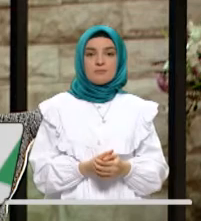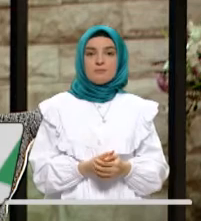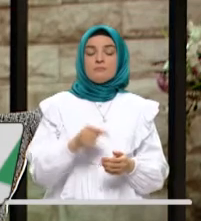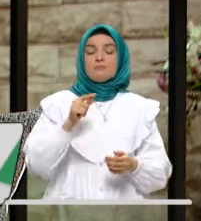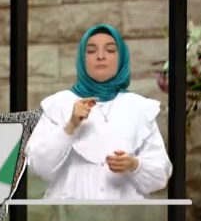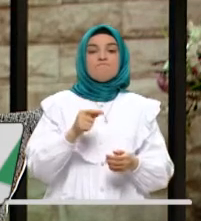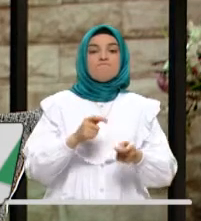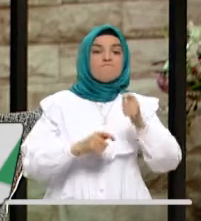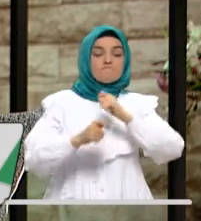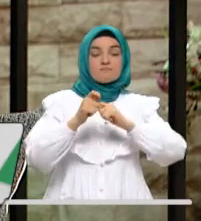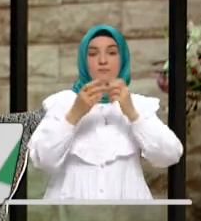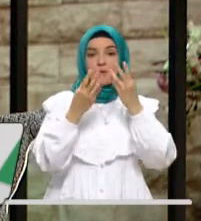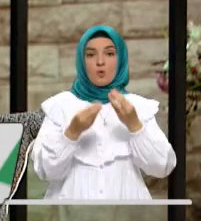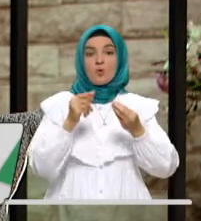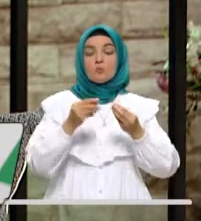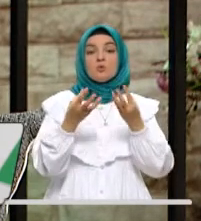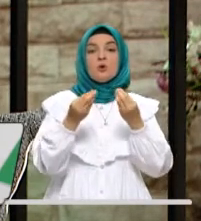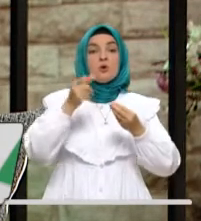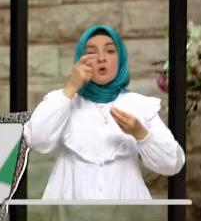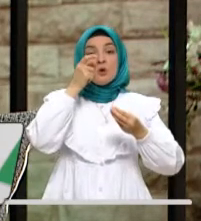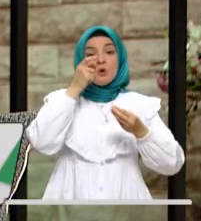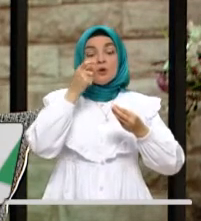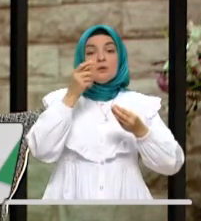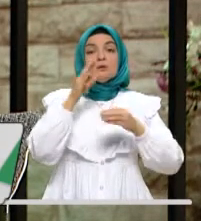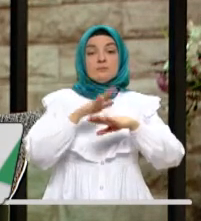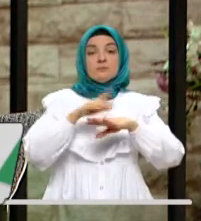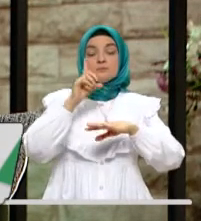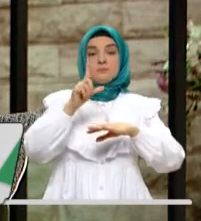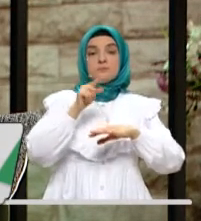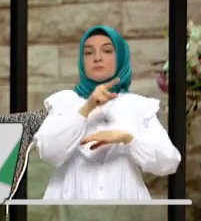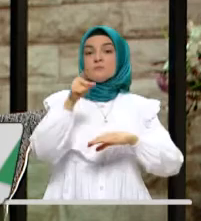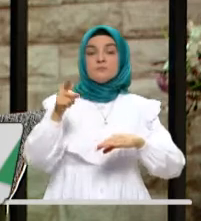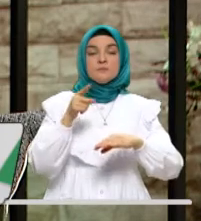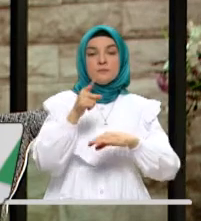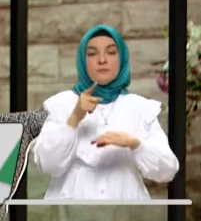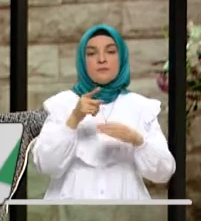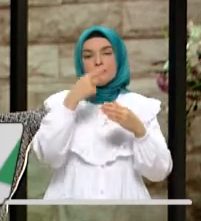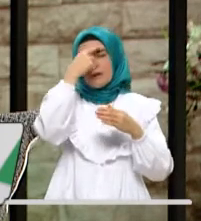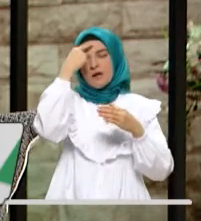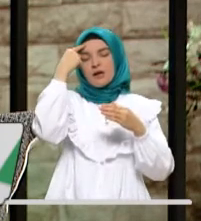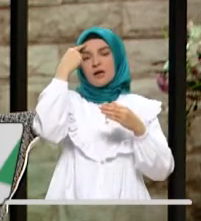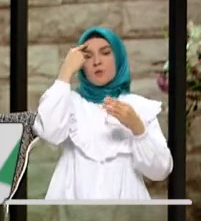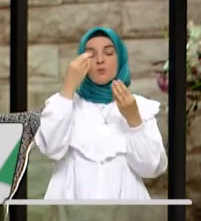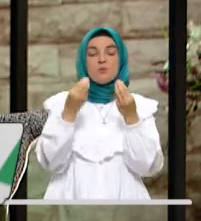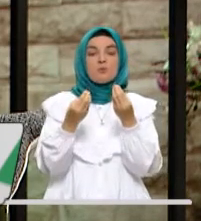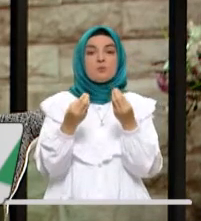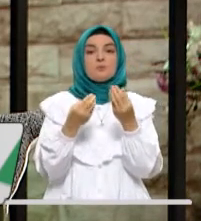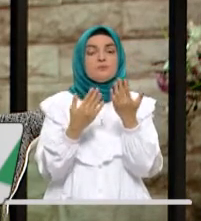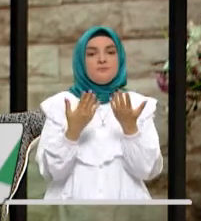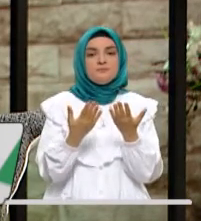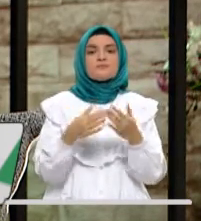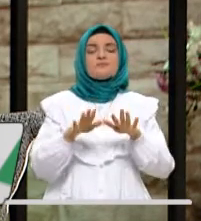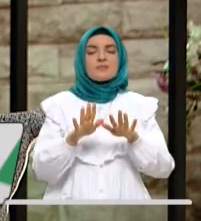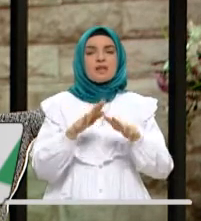etkilenmiş olacak. Yani bu çok ciddi bir durum. Siz yani belki çok büyük bir konfor değil. Yani biraz daha